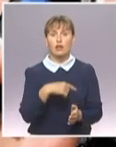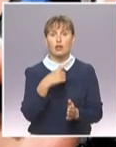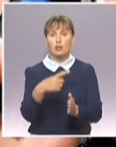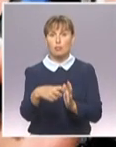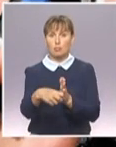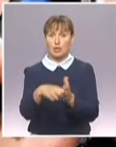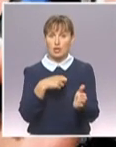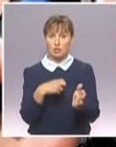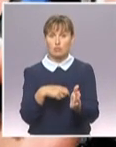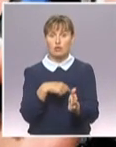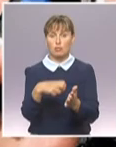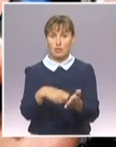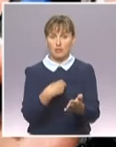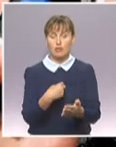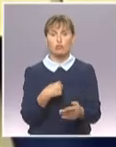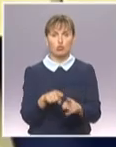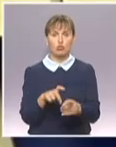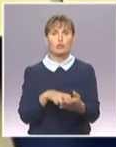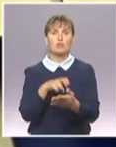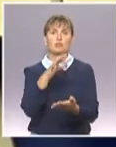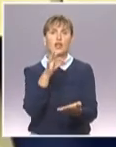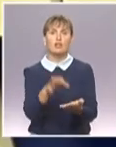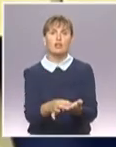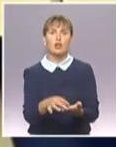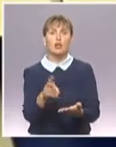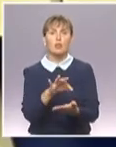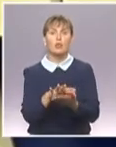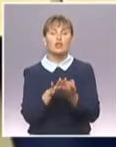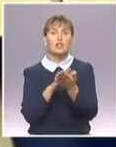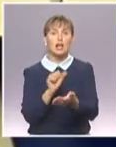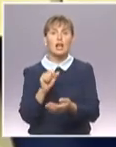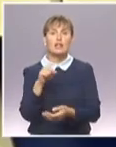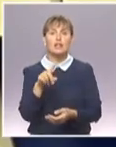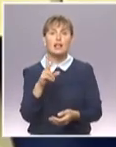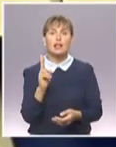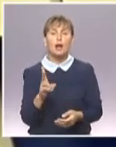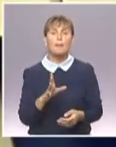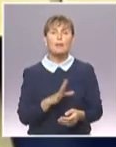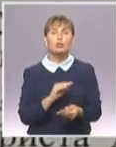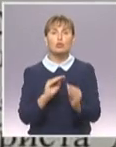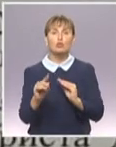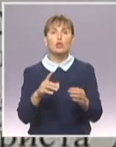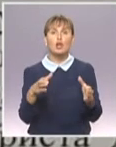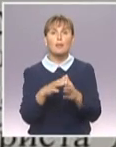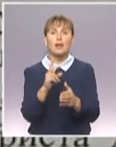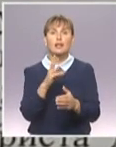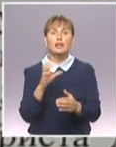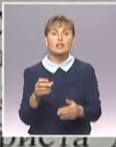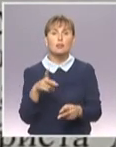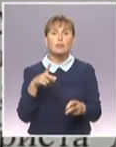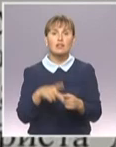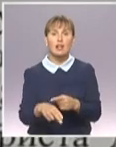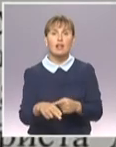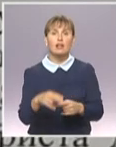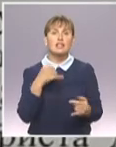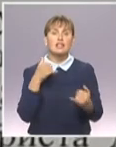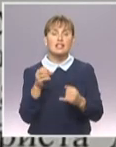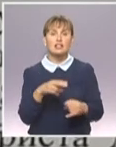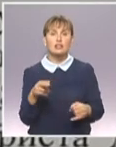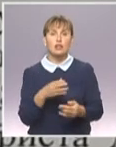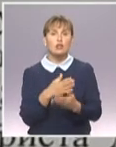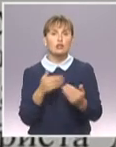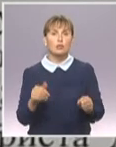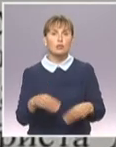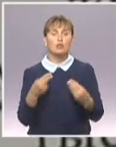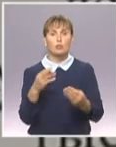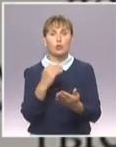в соответствии с законом о СМИ. По иску АЗК было установлено, что компания KSL брала абонентскую плату, не предоставляя услуги